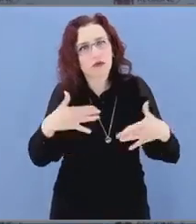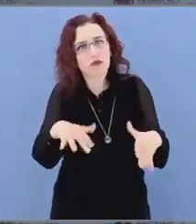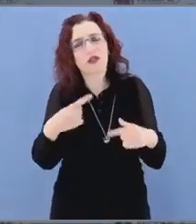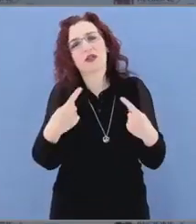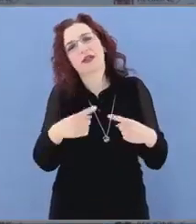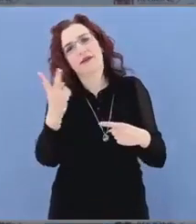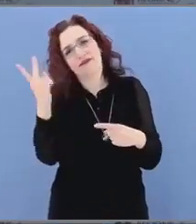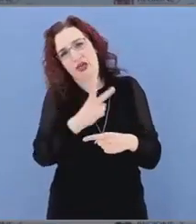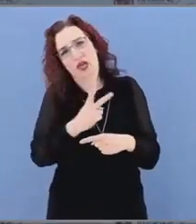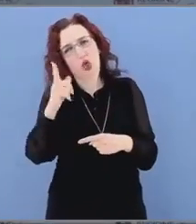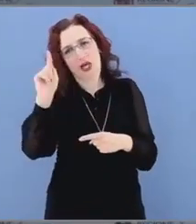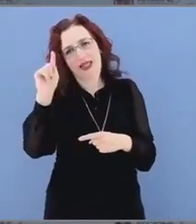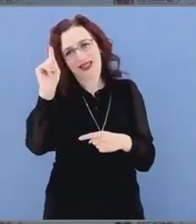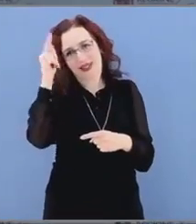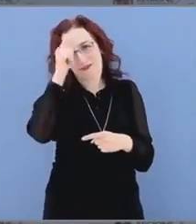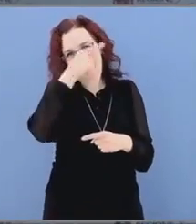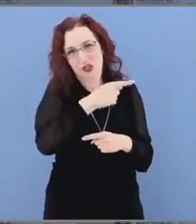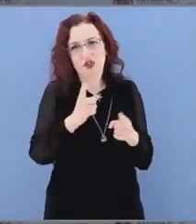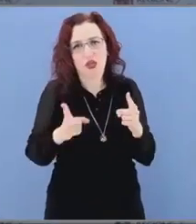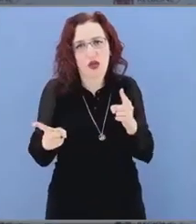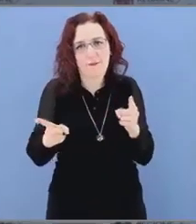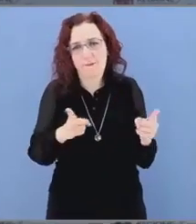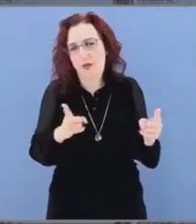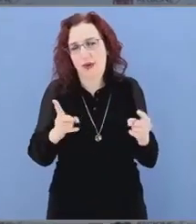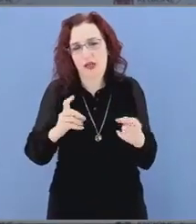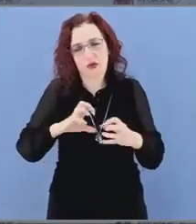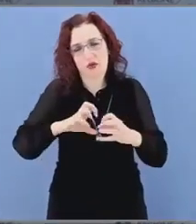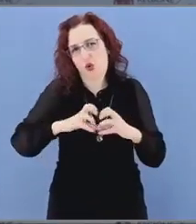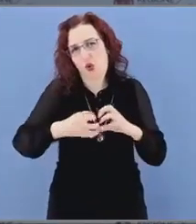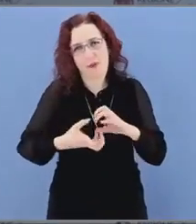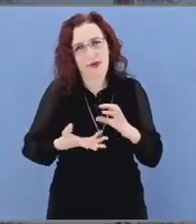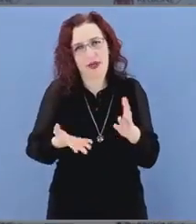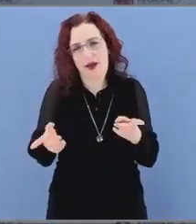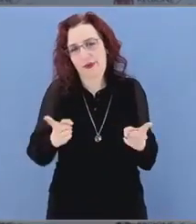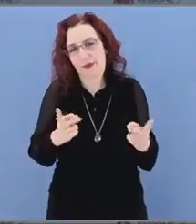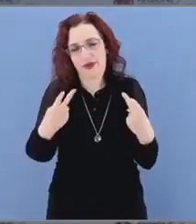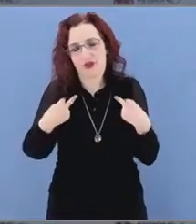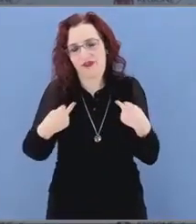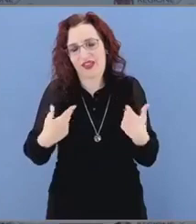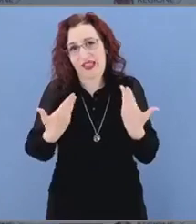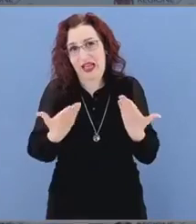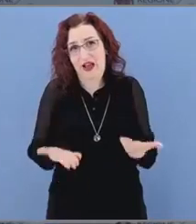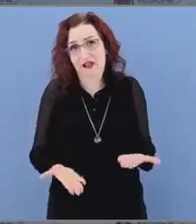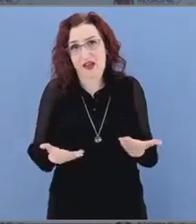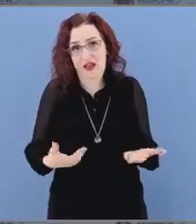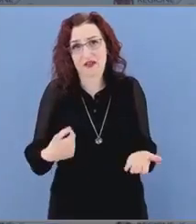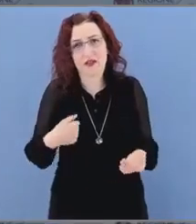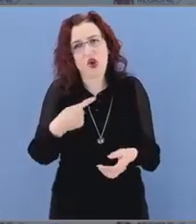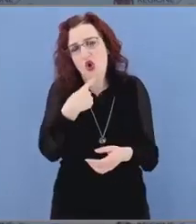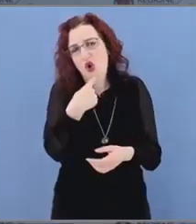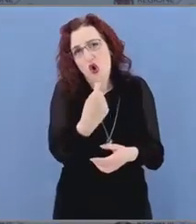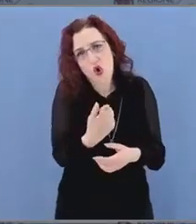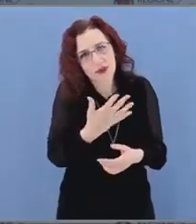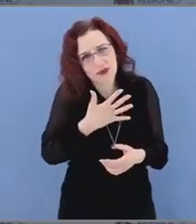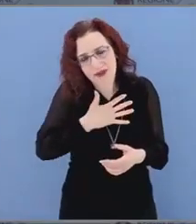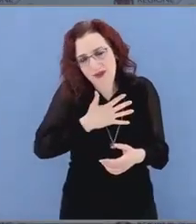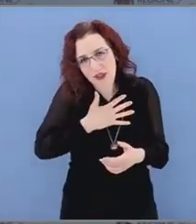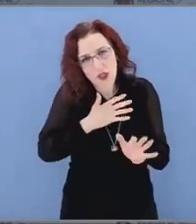in un momento complesso come quello che stiamo vivendo, e anche perché, lo dico senza nessuna nota polemica,